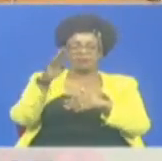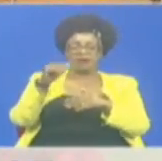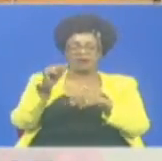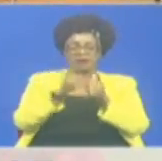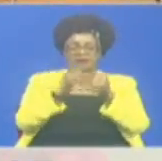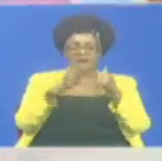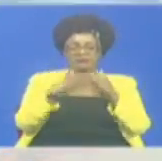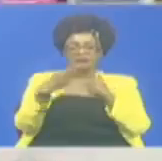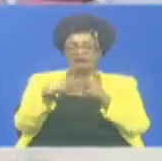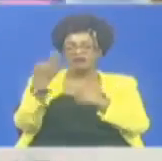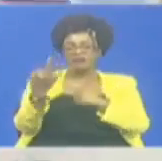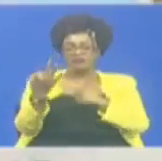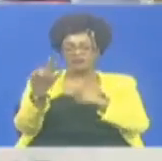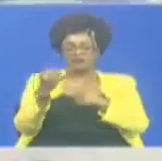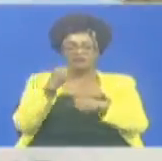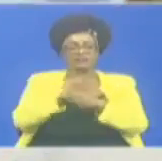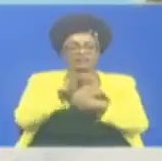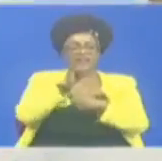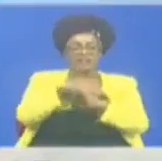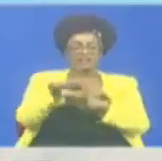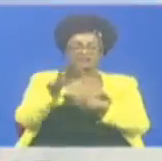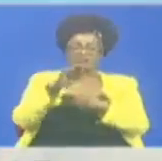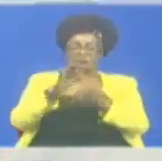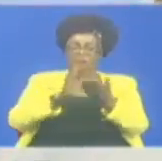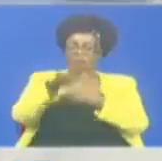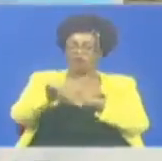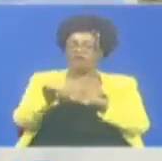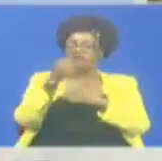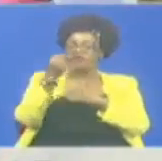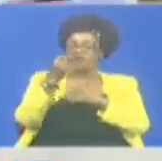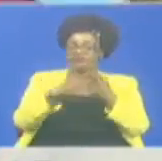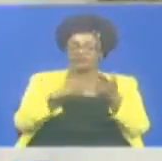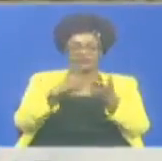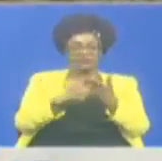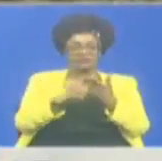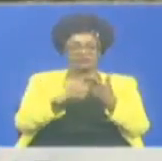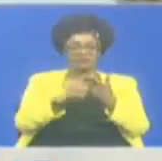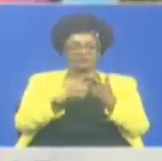Motego played for Shabana FC for more than 5 years.